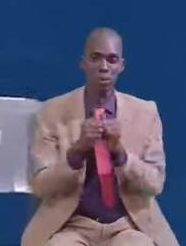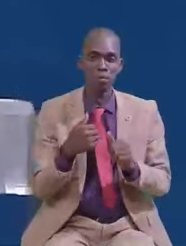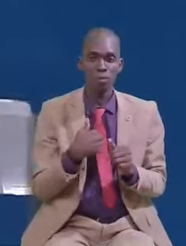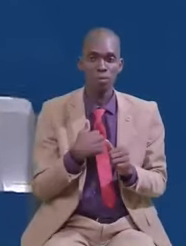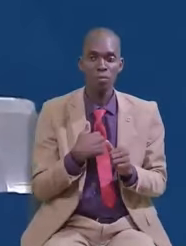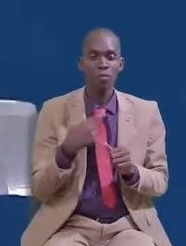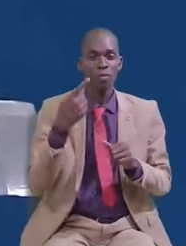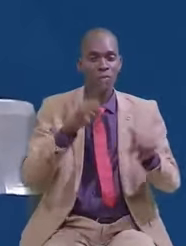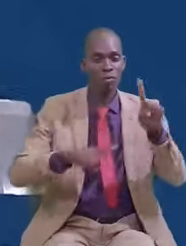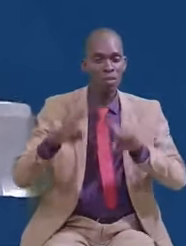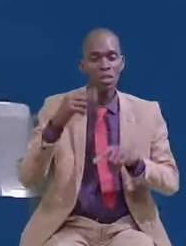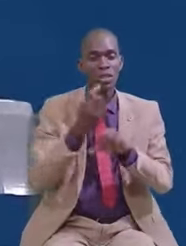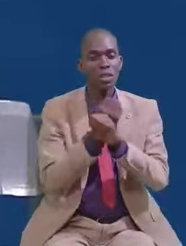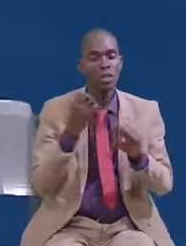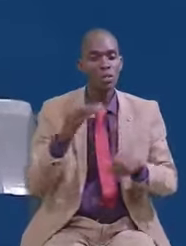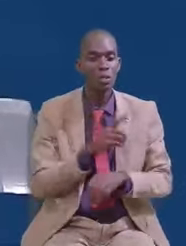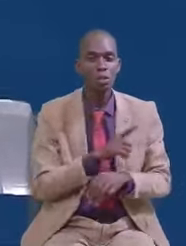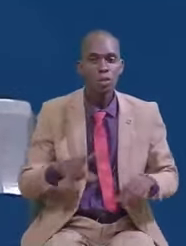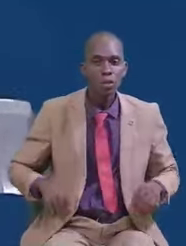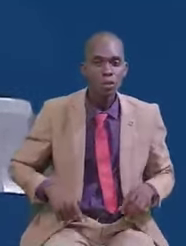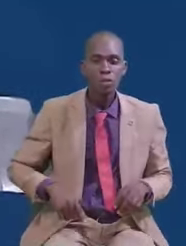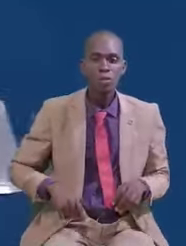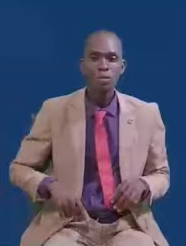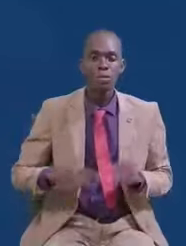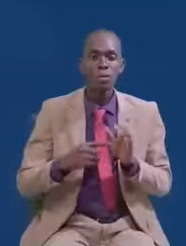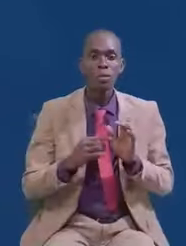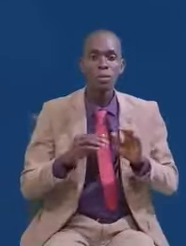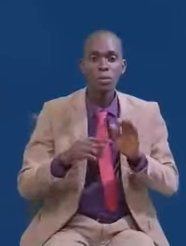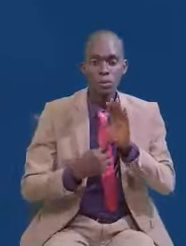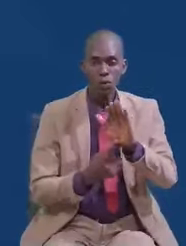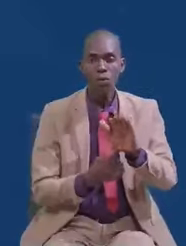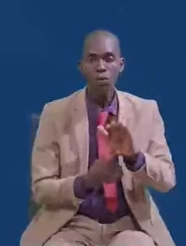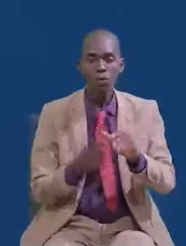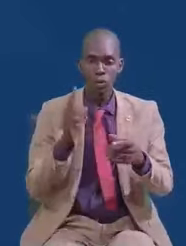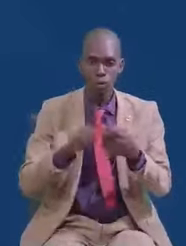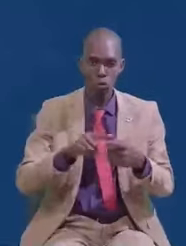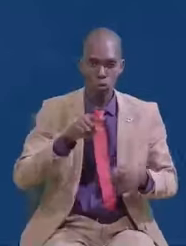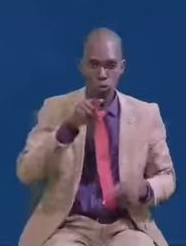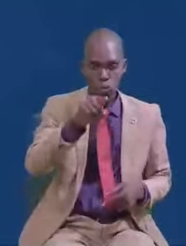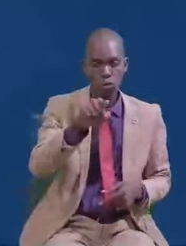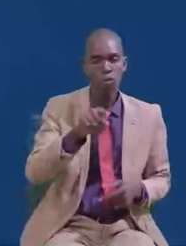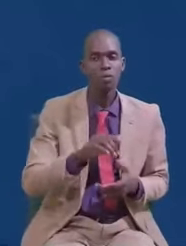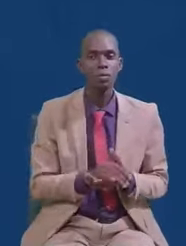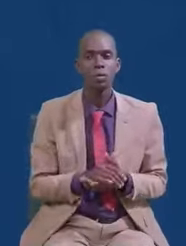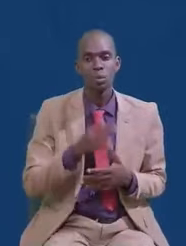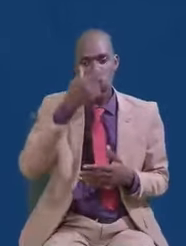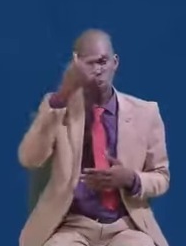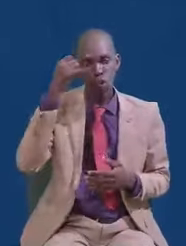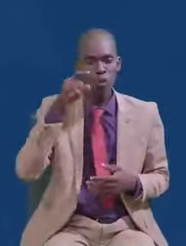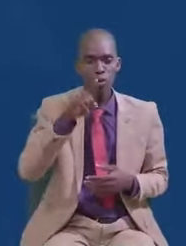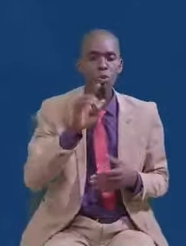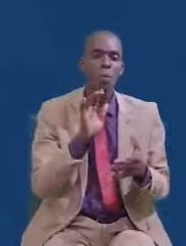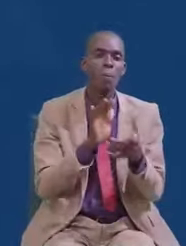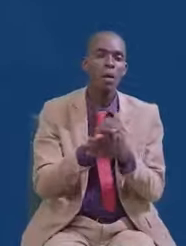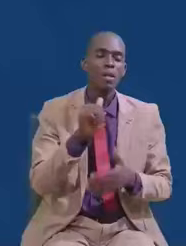Seigneur me sera révélé à vous parce que vous croyez.